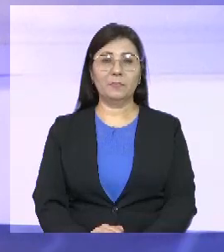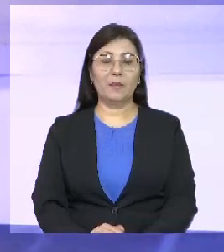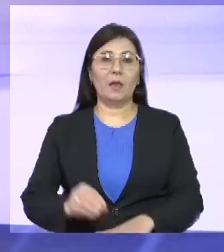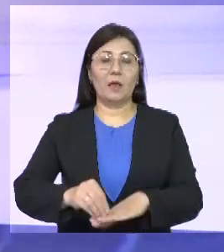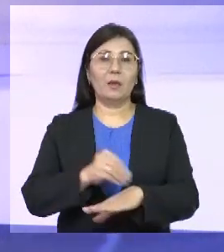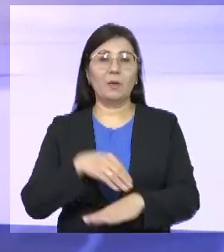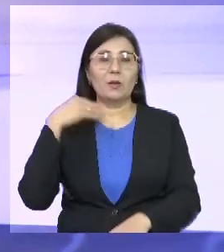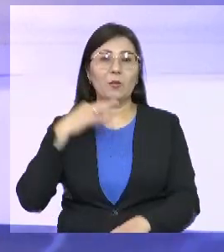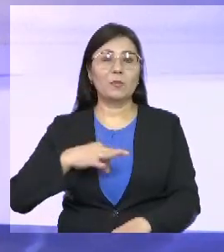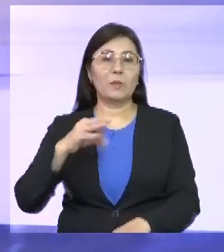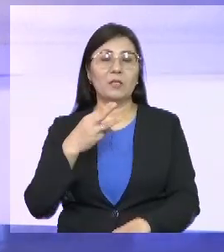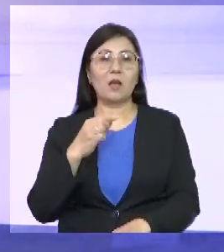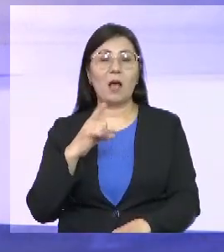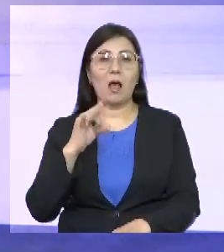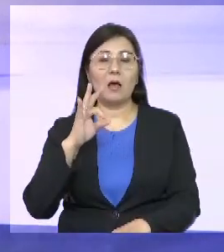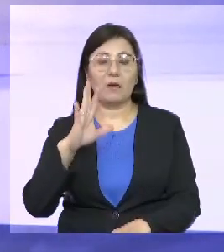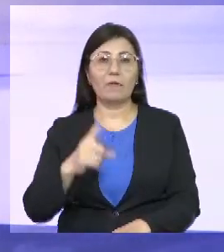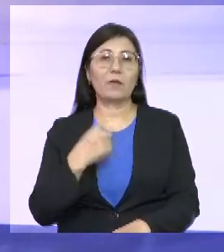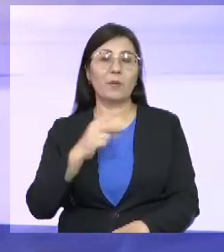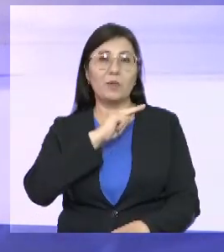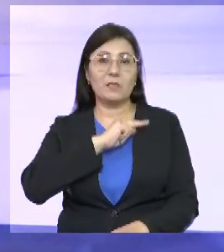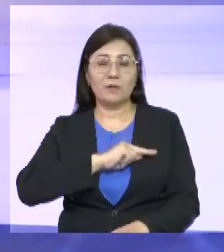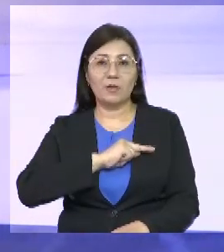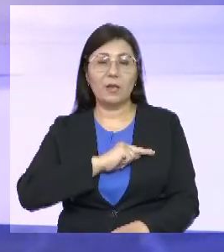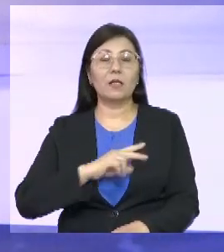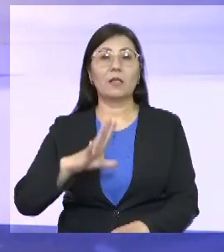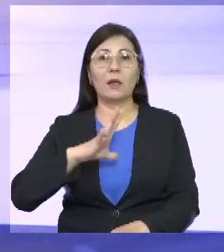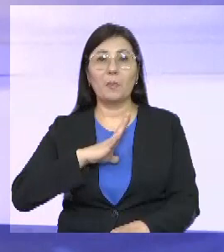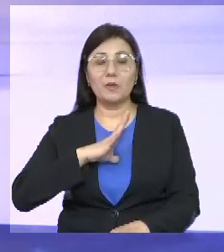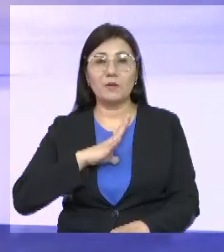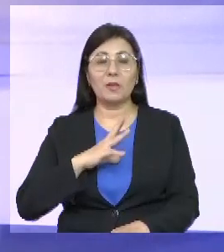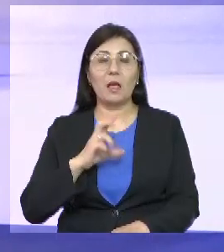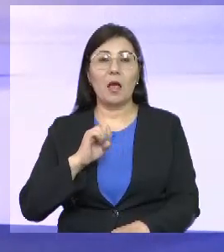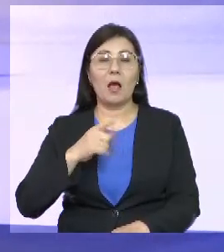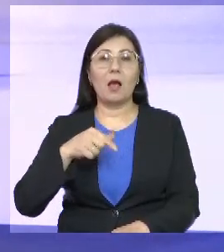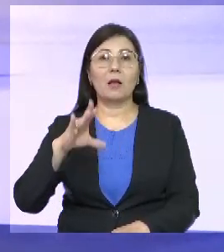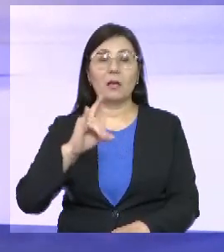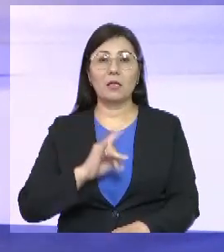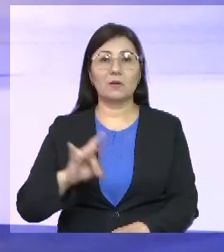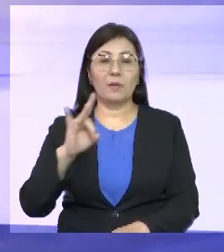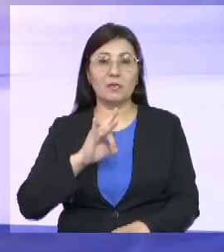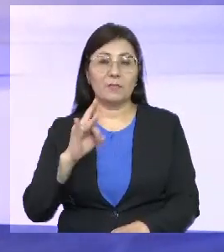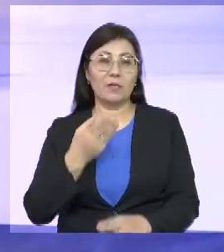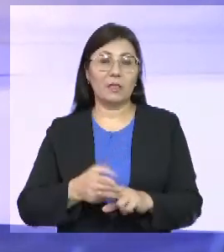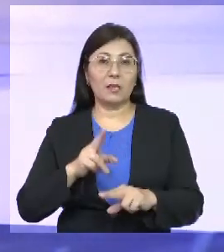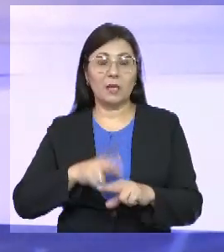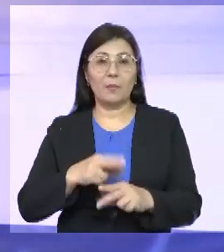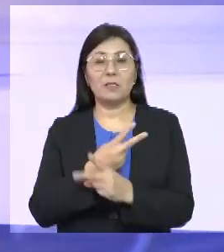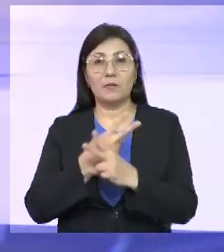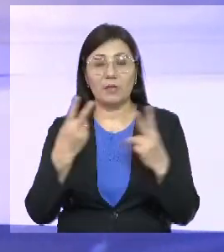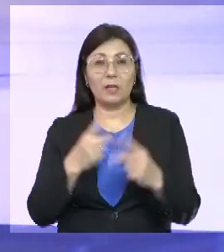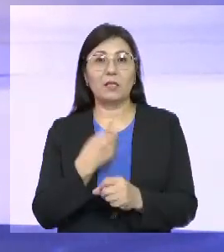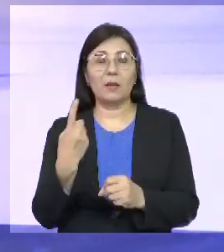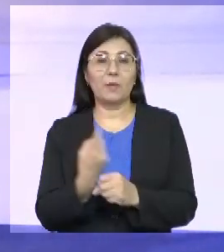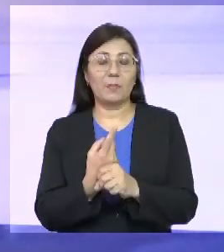Аким Актюбинской области Асхат Шахаров свою первую рабочую поездку по региону совершил в Каргалинский район. Формат подобных поездок предусматривает в